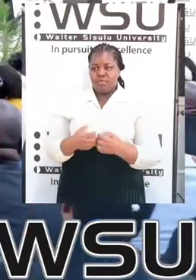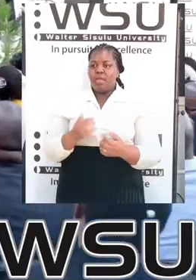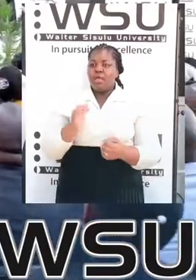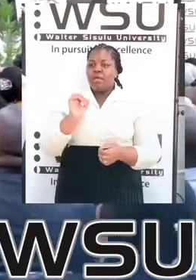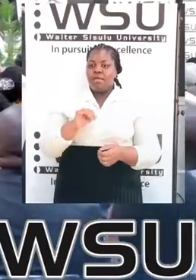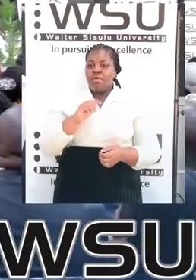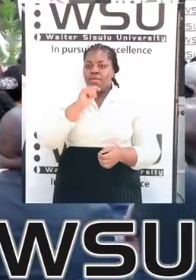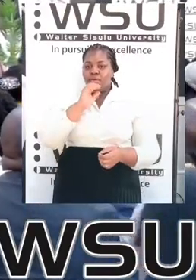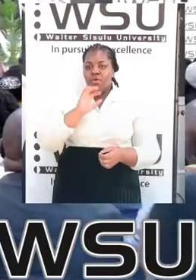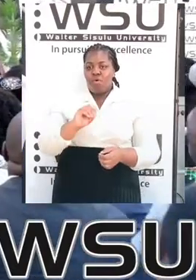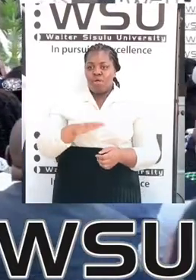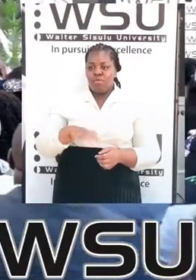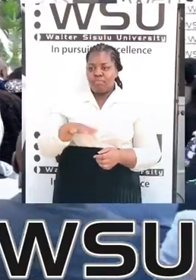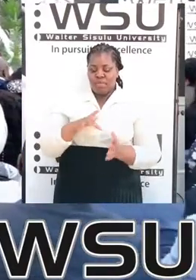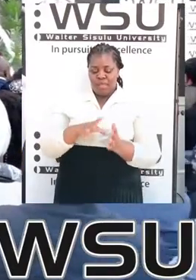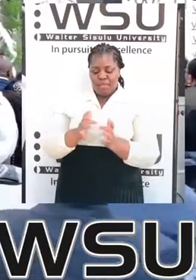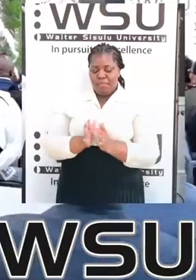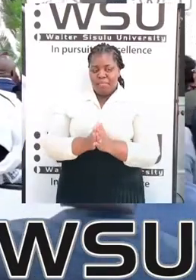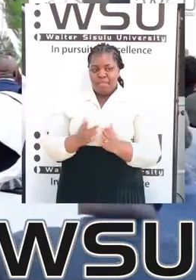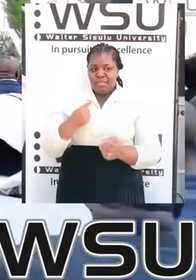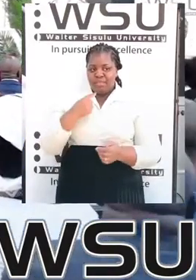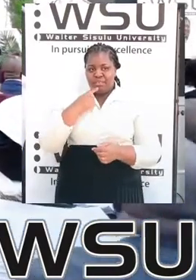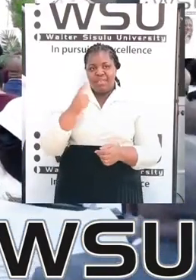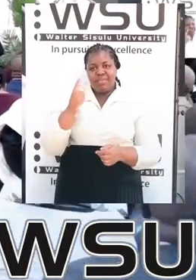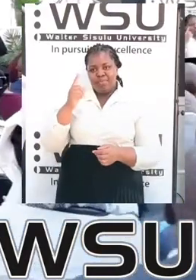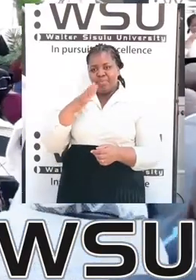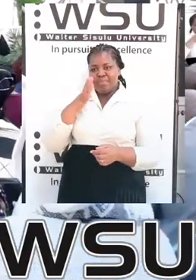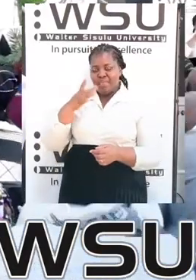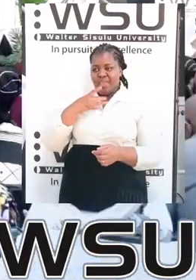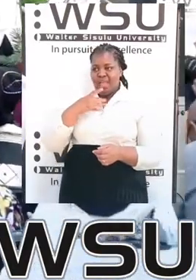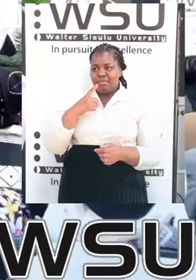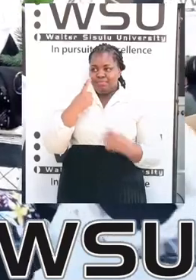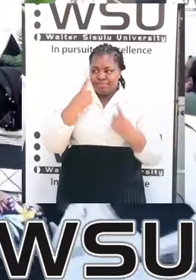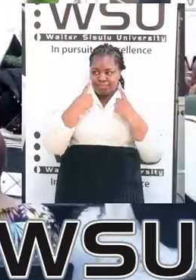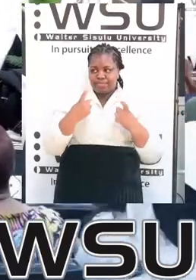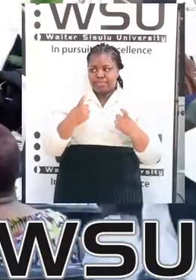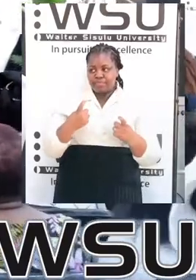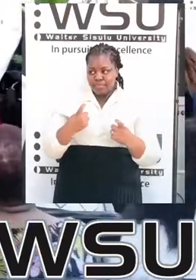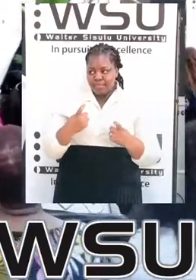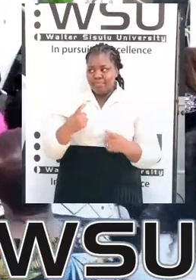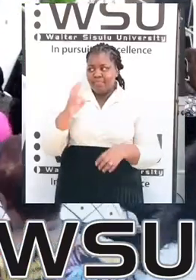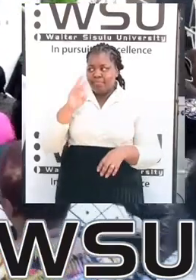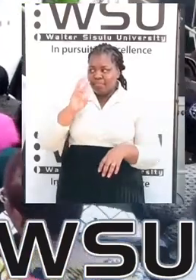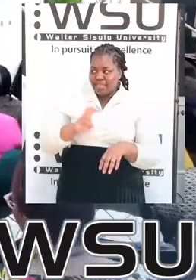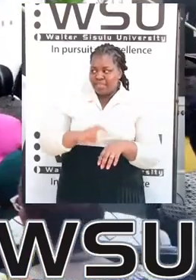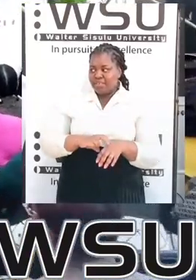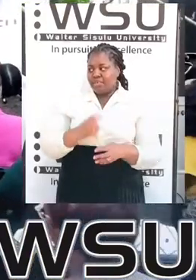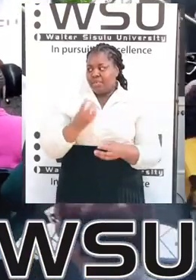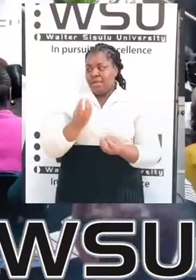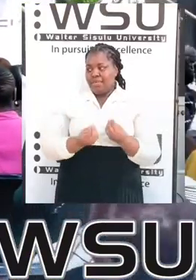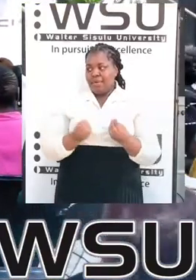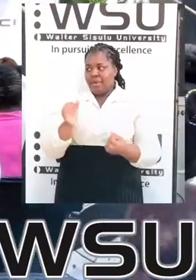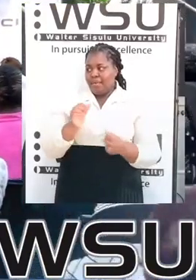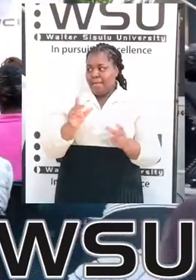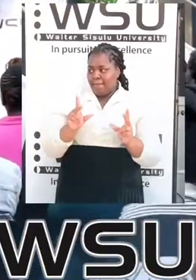Ikhona indawo apha elizwini kaThixo ethi indalo yonke iyancwina, idinga oonyana